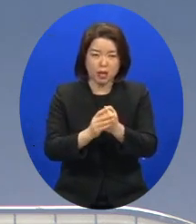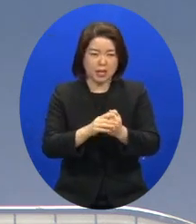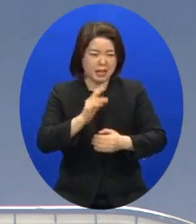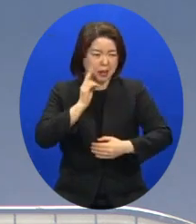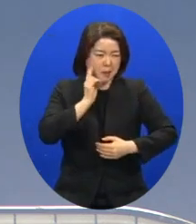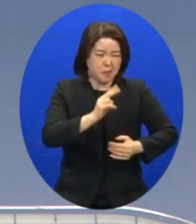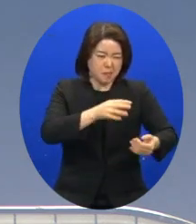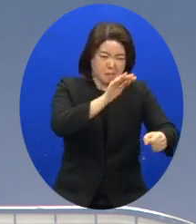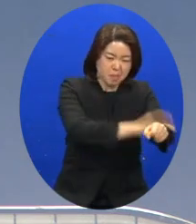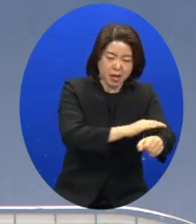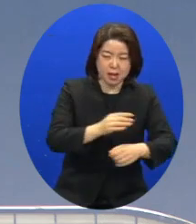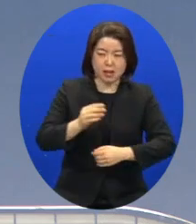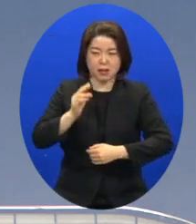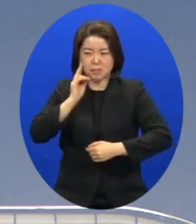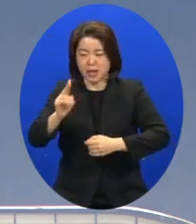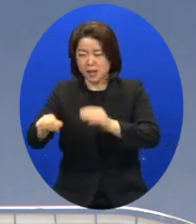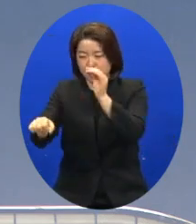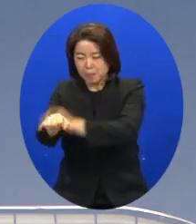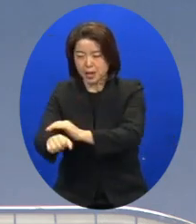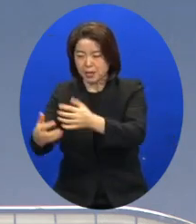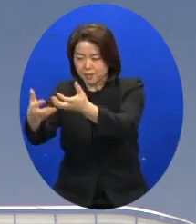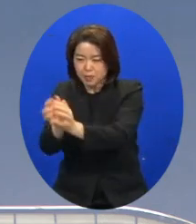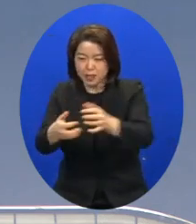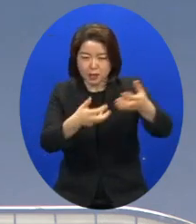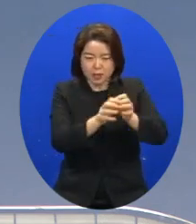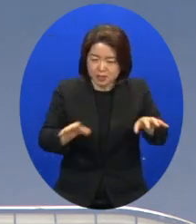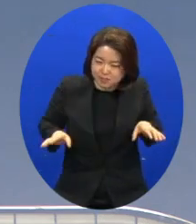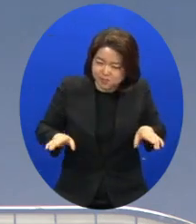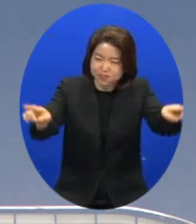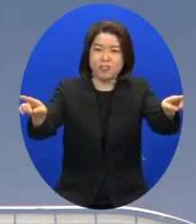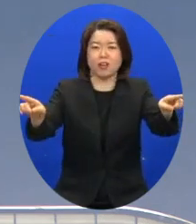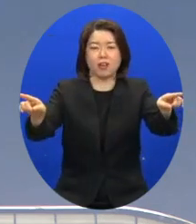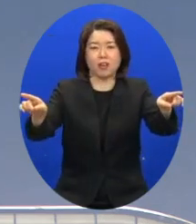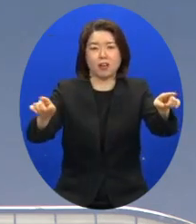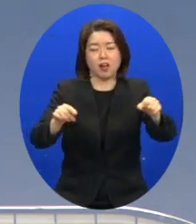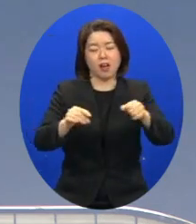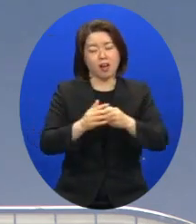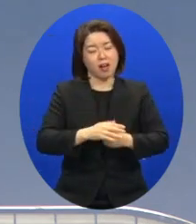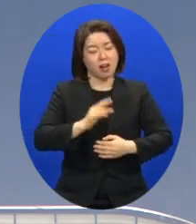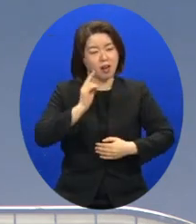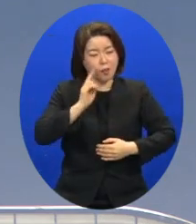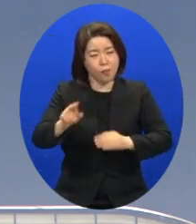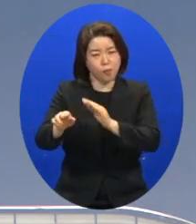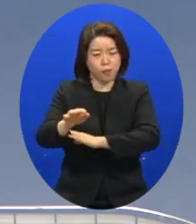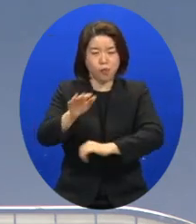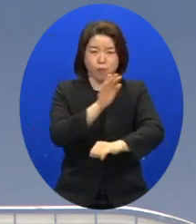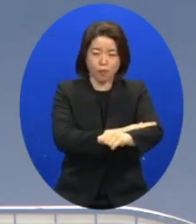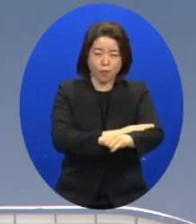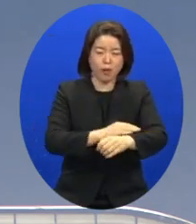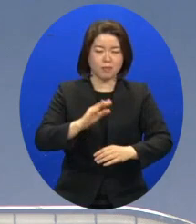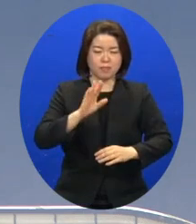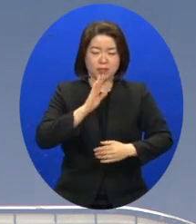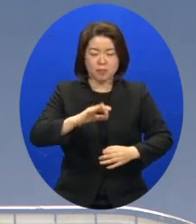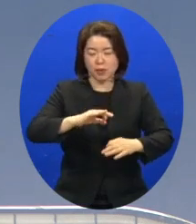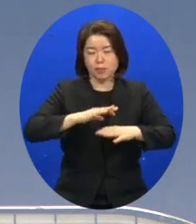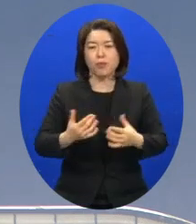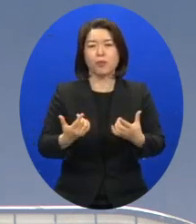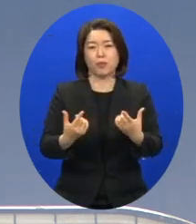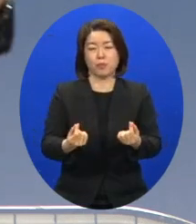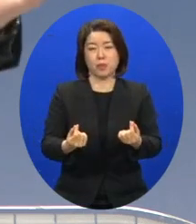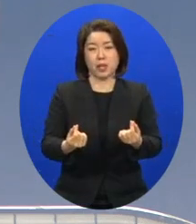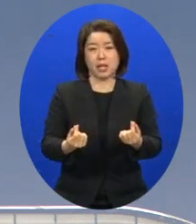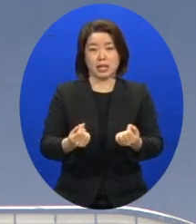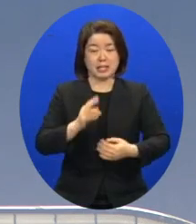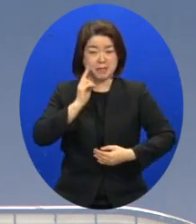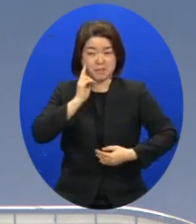것입니다 이건 정말 안 됩니다 그 오나 극좌 는 정말 무서운 것입니다 근데 그 우나